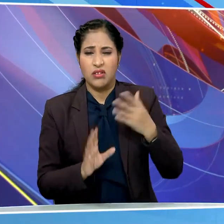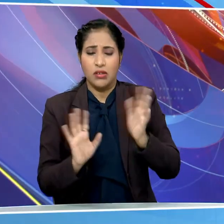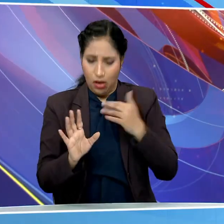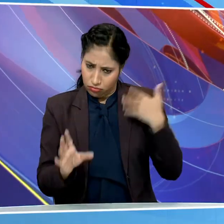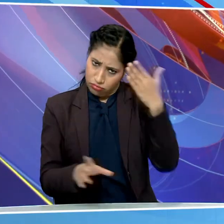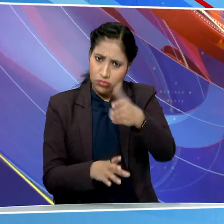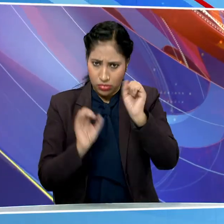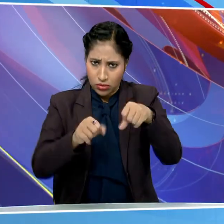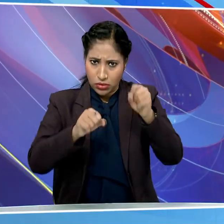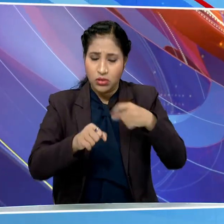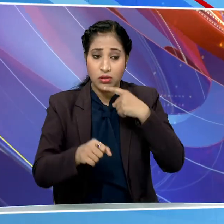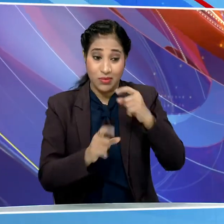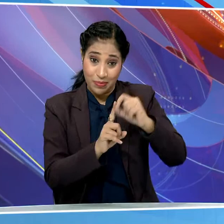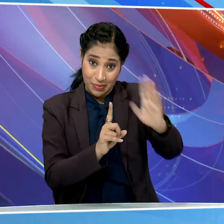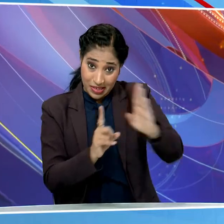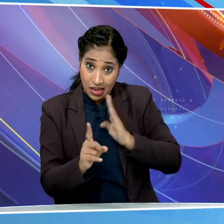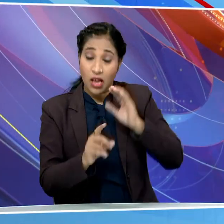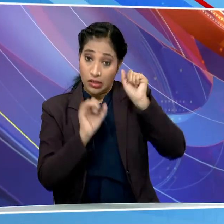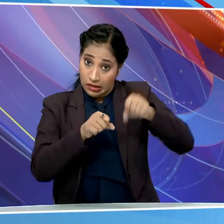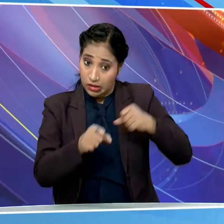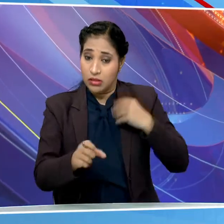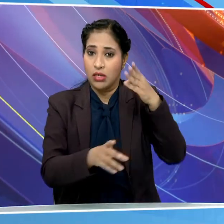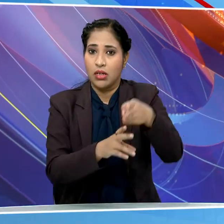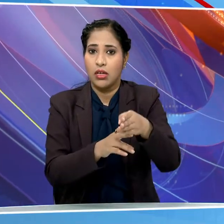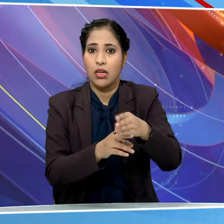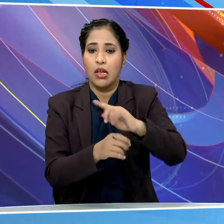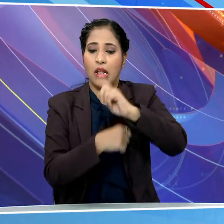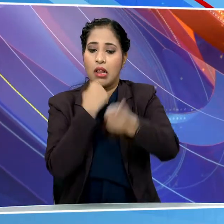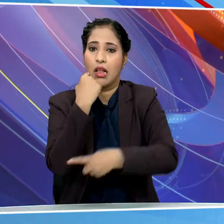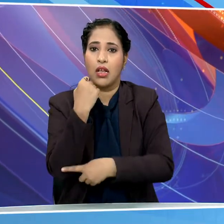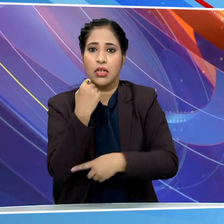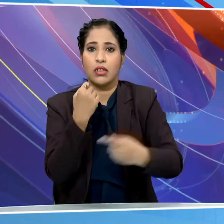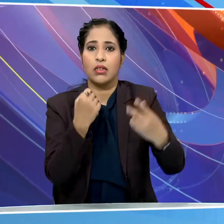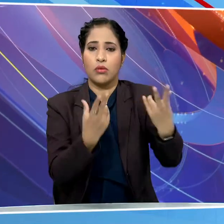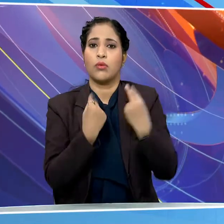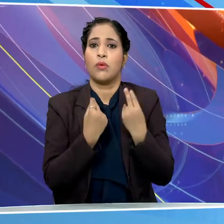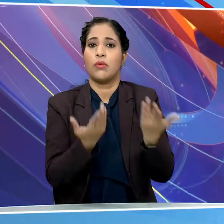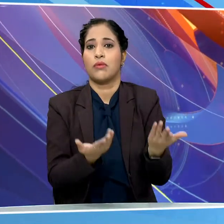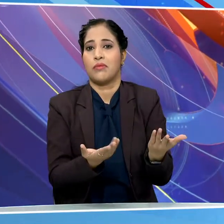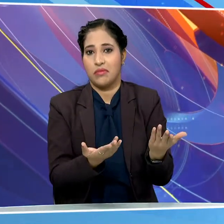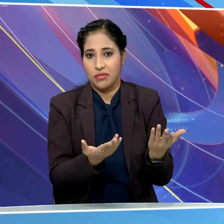जरूर आएंगे, पता नहीं पीछे से डंडा चलता था, वो ना कर देते